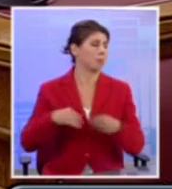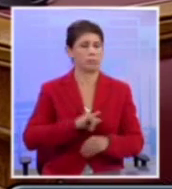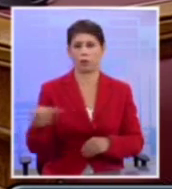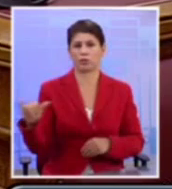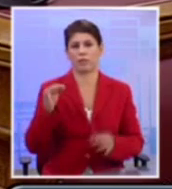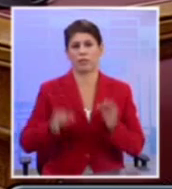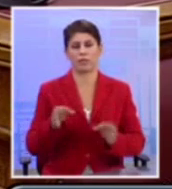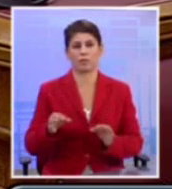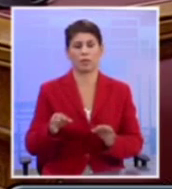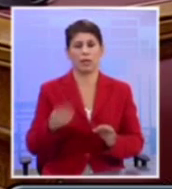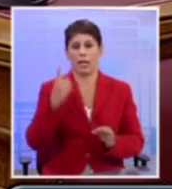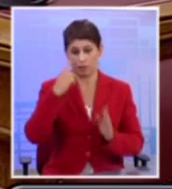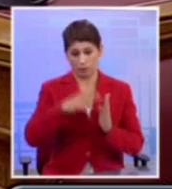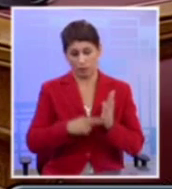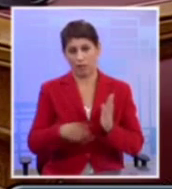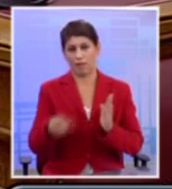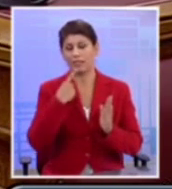σας διάβασα, ότι